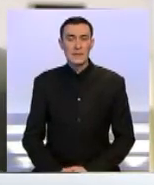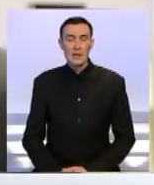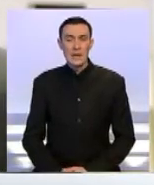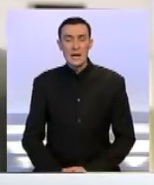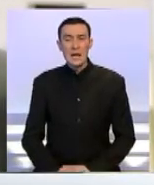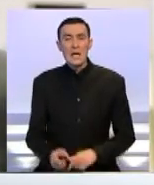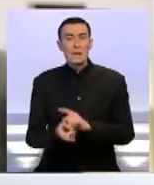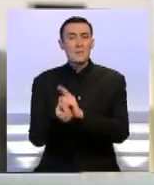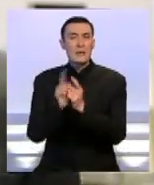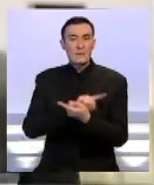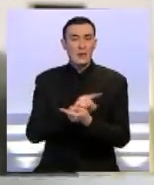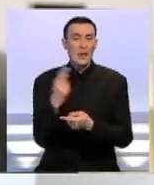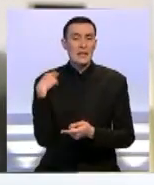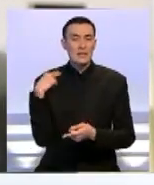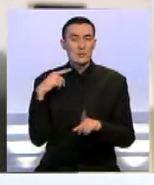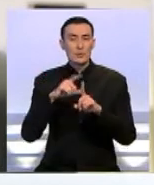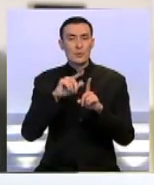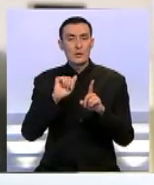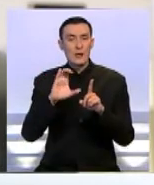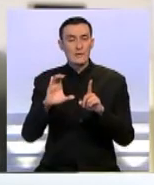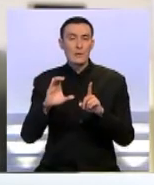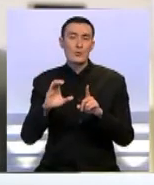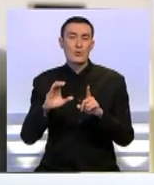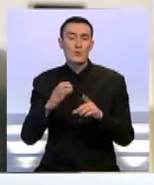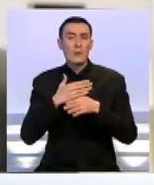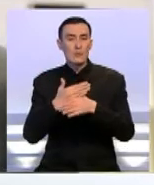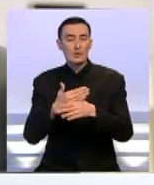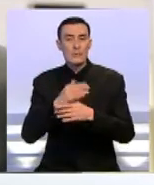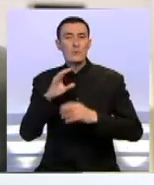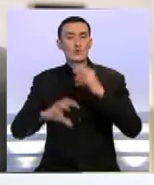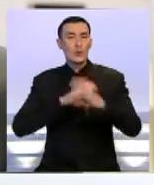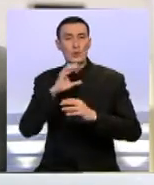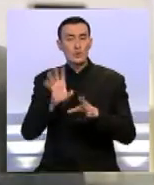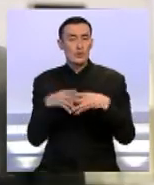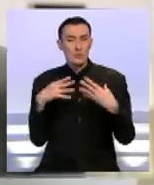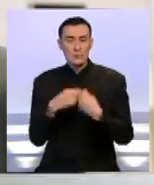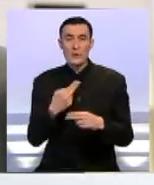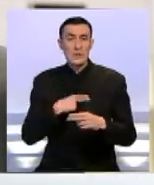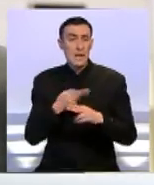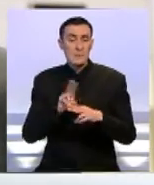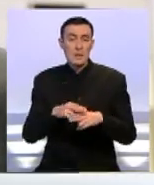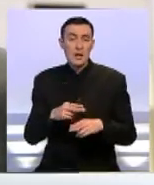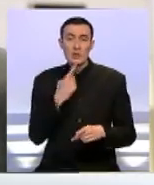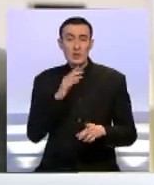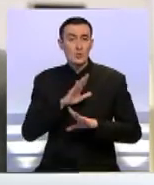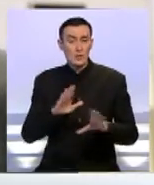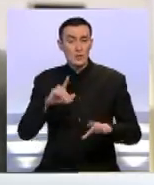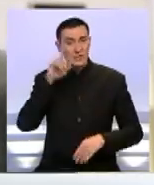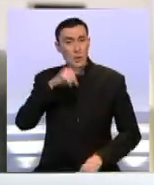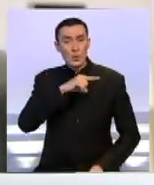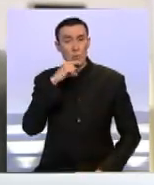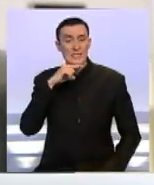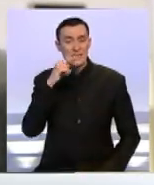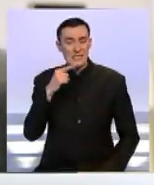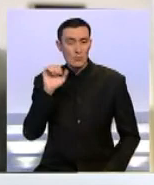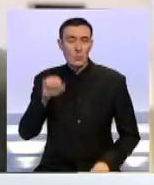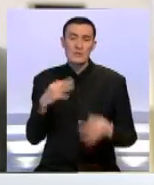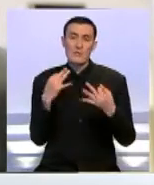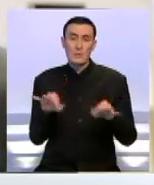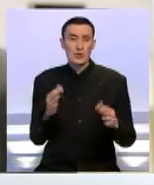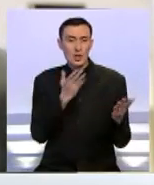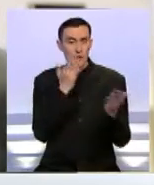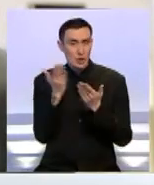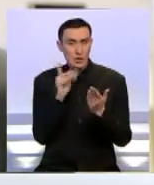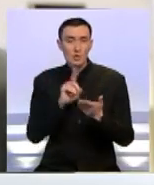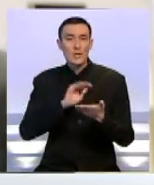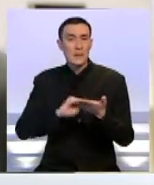Переход на латинскую графику поможет международному сообществу. Для меня это не проблема. Я знаю русский язык много лет. Могу свободно читать,